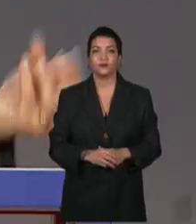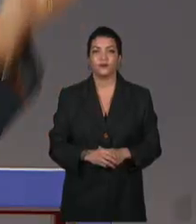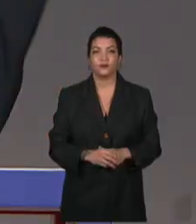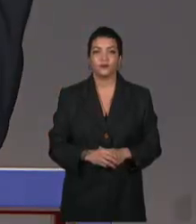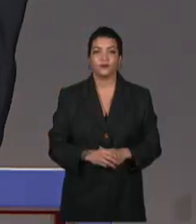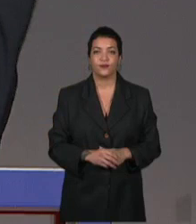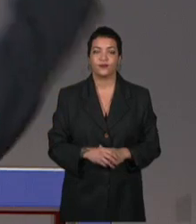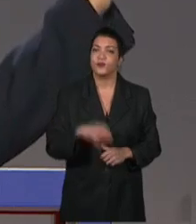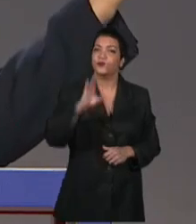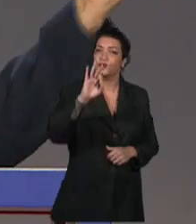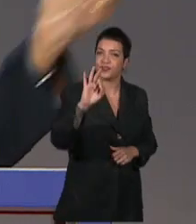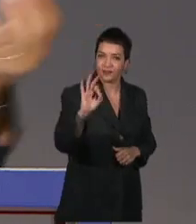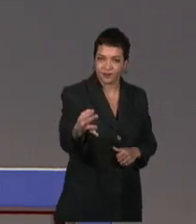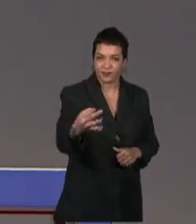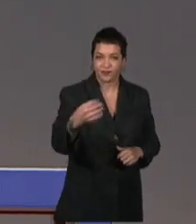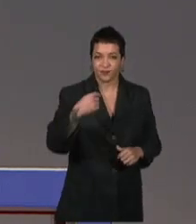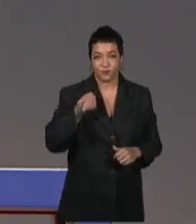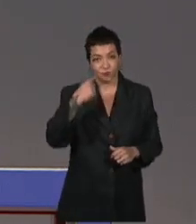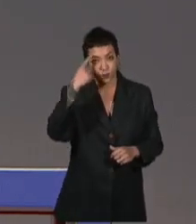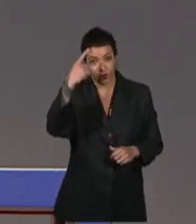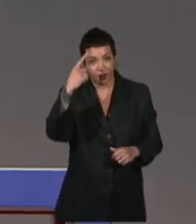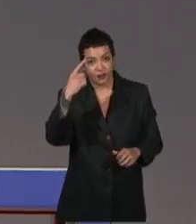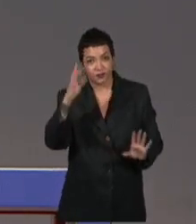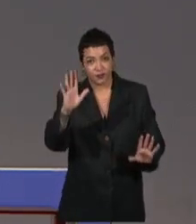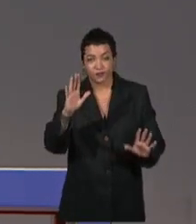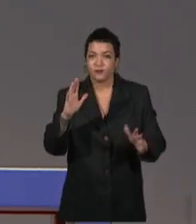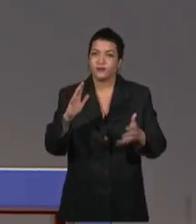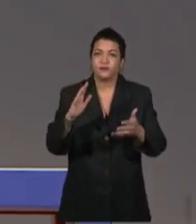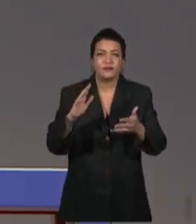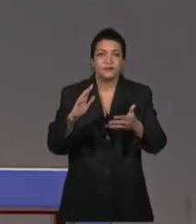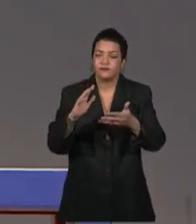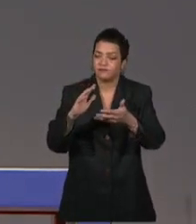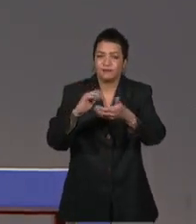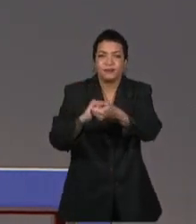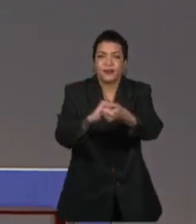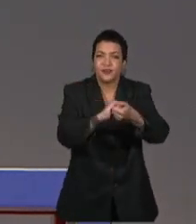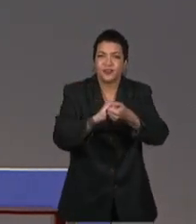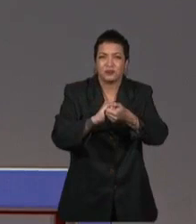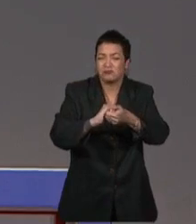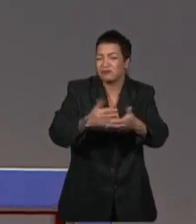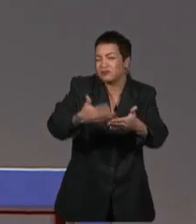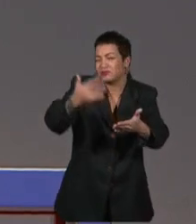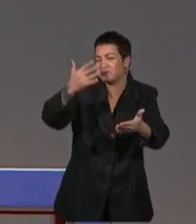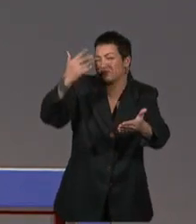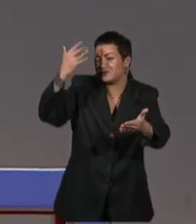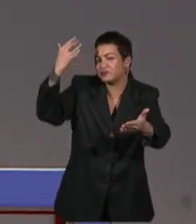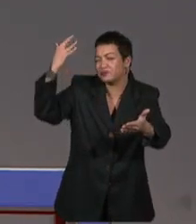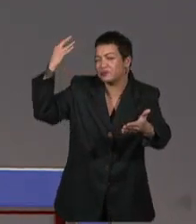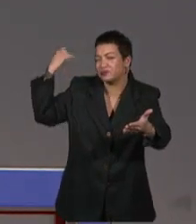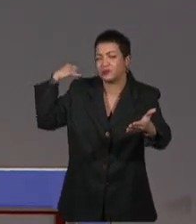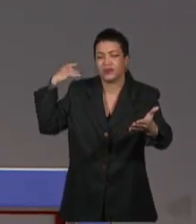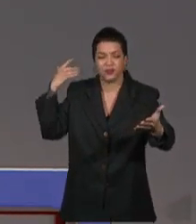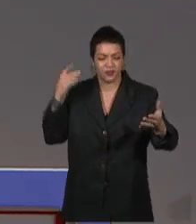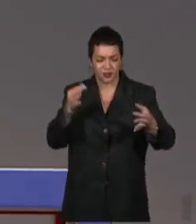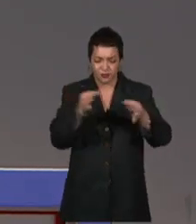Oui, je le crois, il y a un pacte 20 fois séculaire entre la